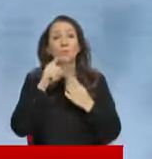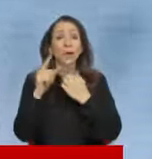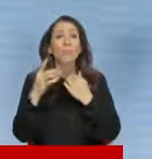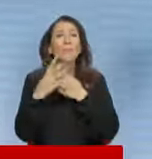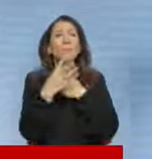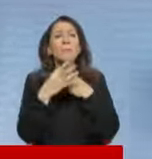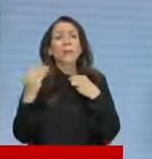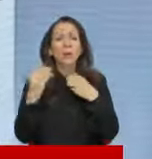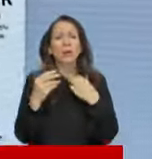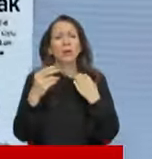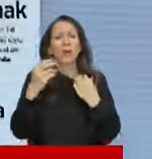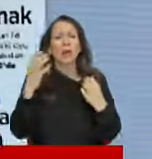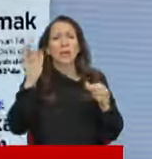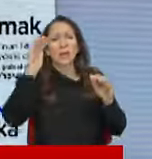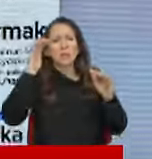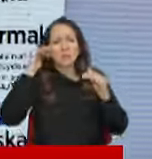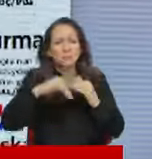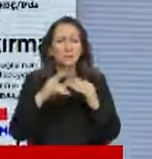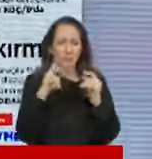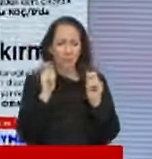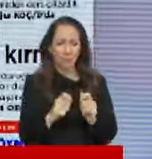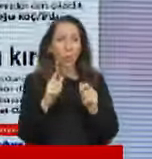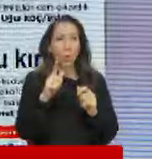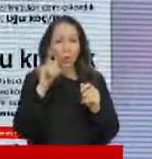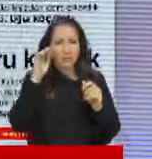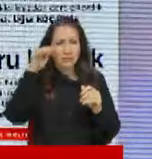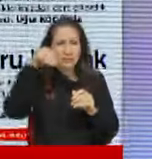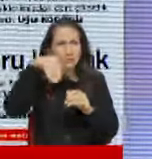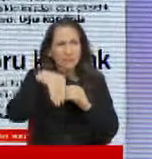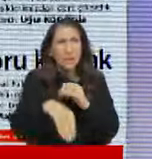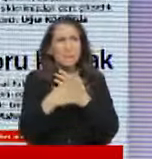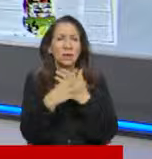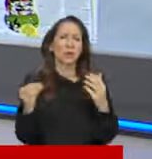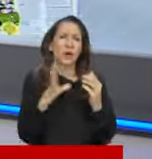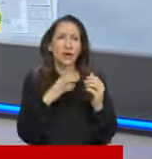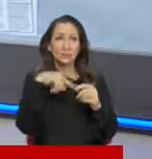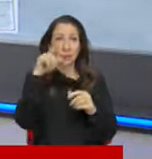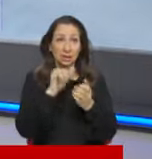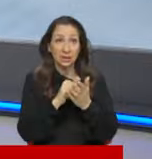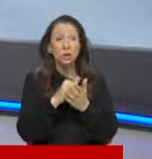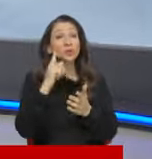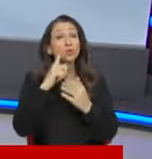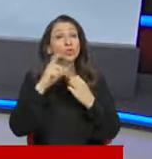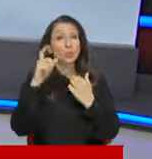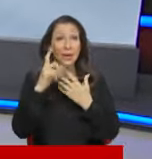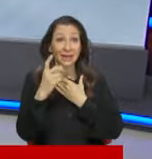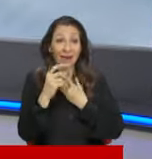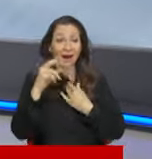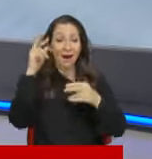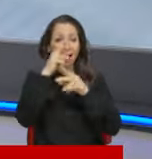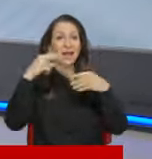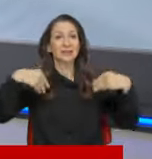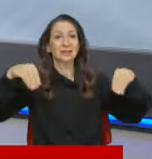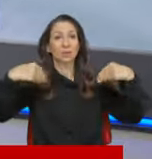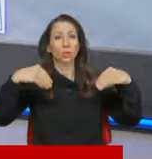milyonları kuyuya attı o dipsiz kuyunun içinde Milyonlar diyor bir gün gazetesi Cumhuriyet gazetesi Hayal